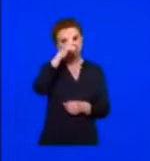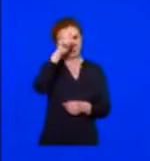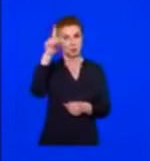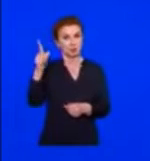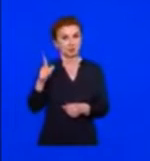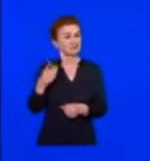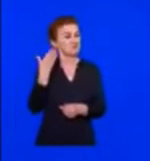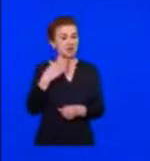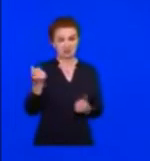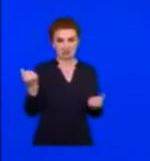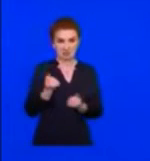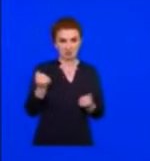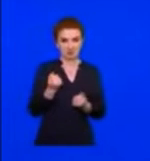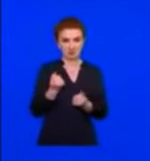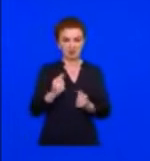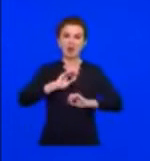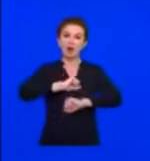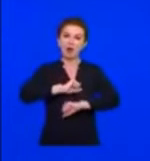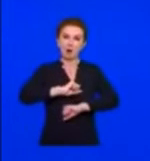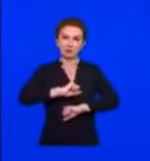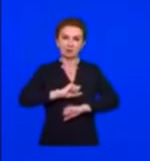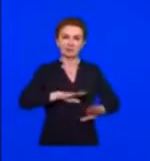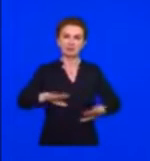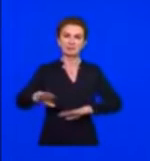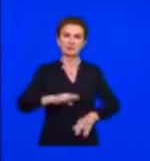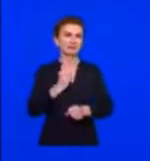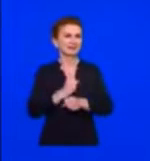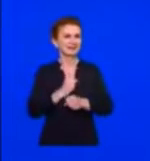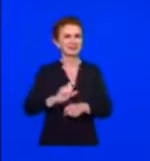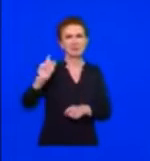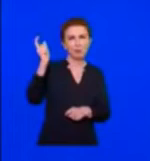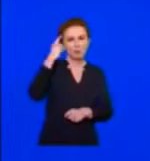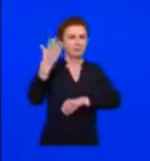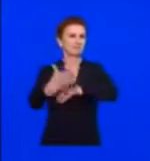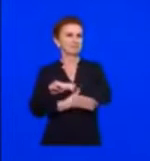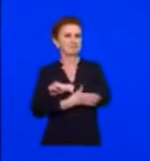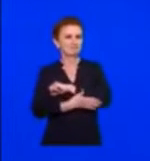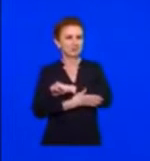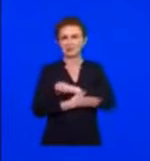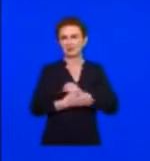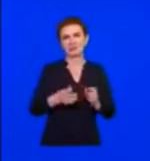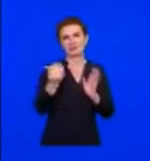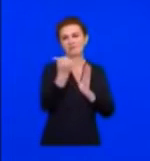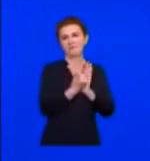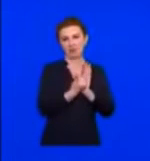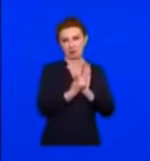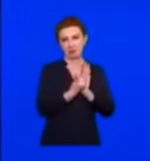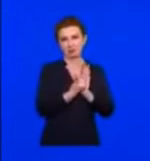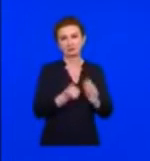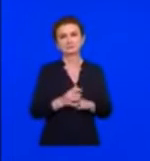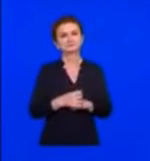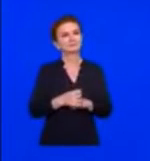I ochrona miejsc pracy jest głównym, podstawowym warunkiem tarczy finansowej, tarczy